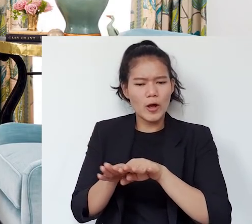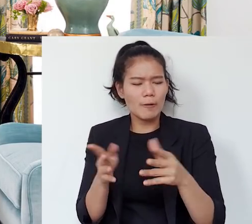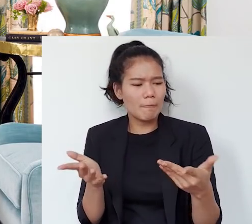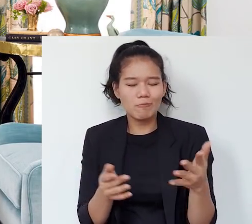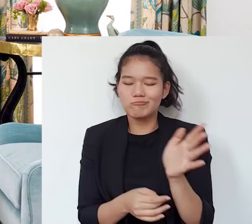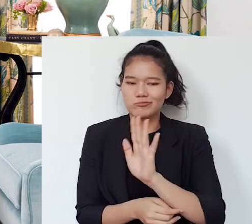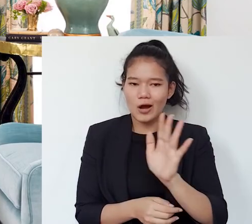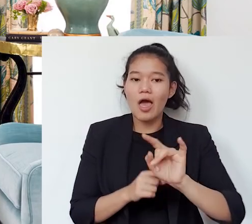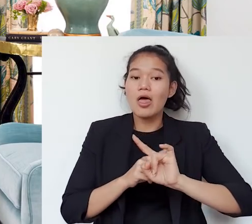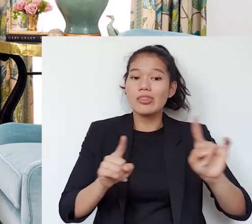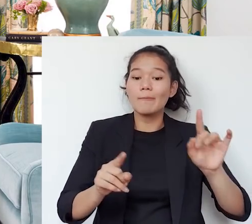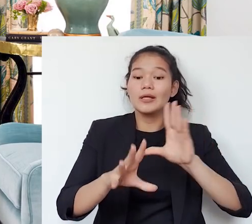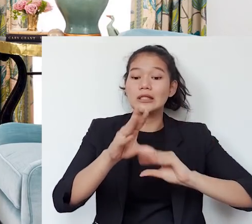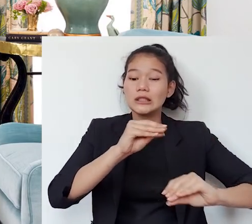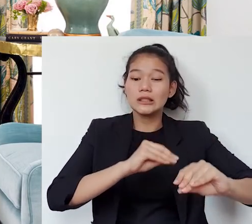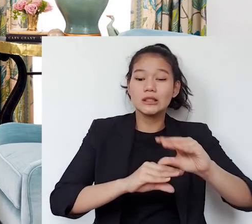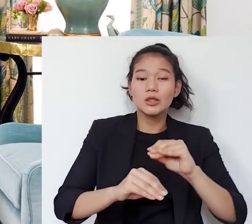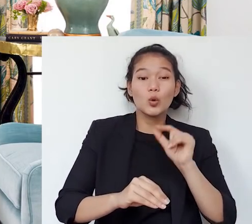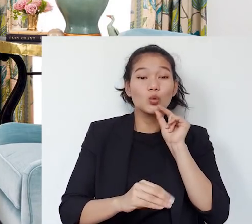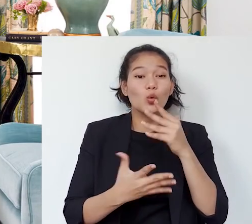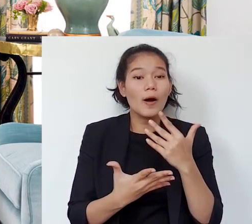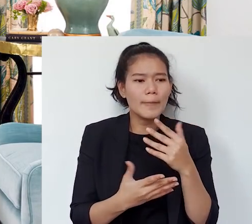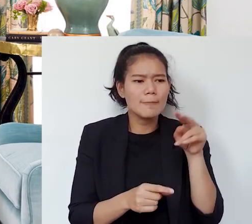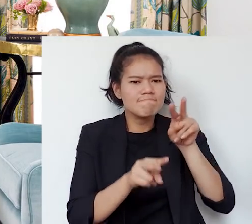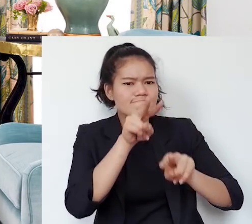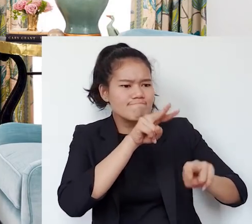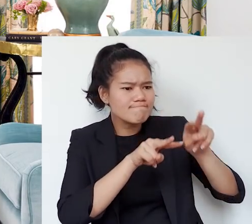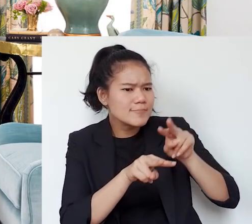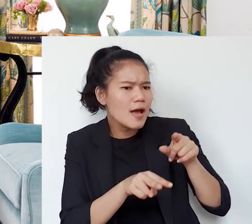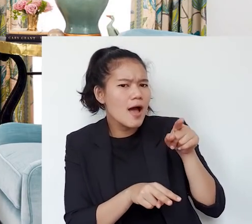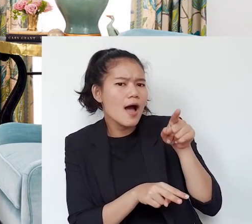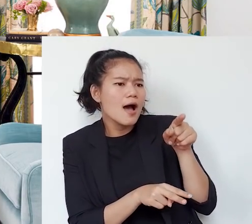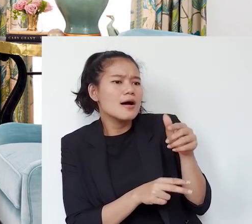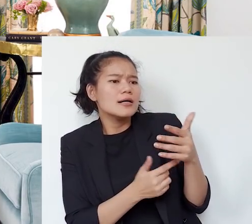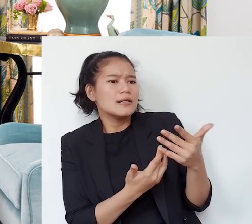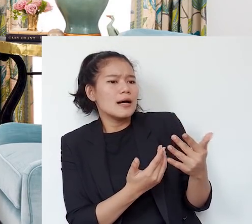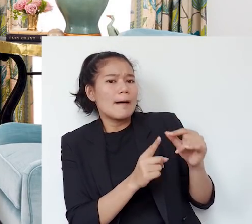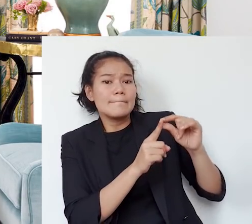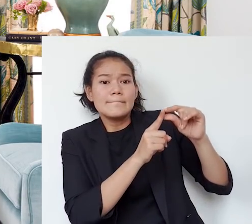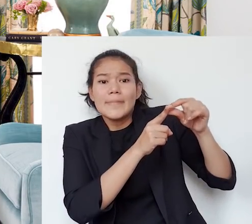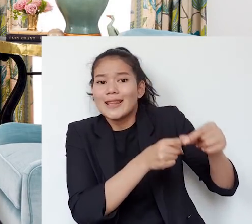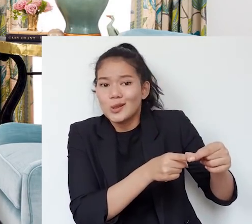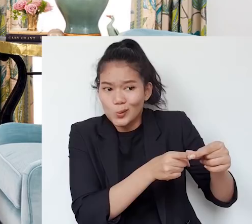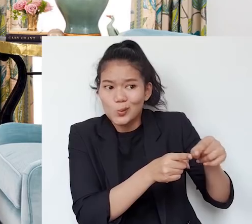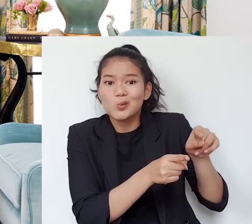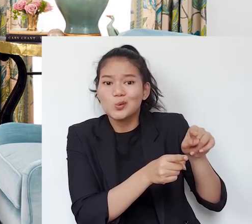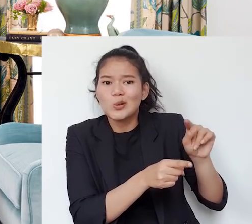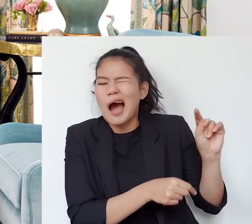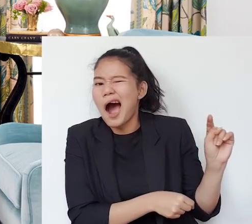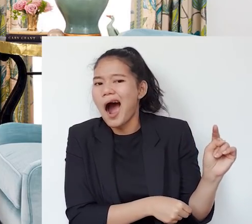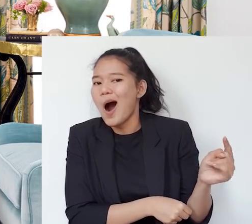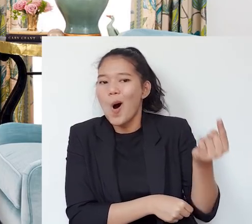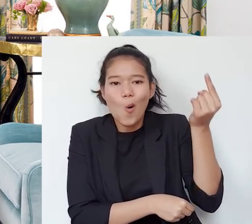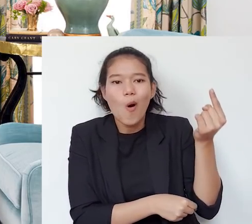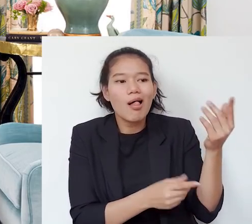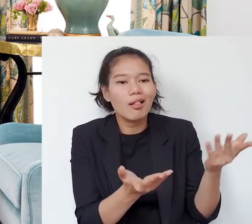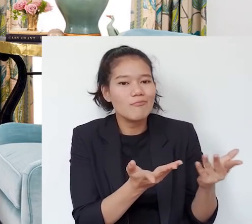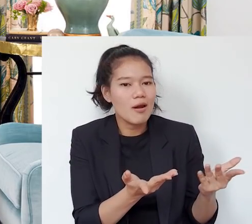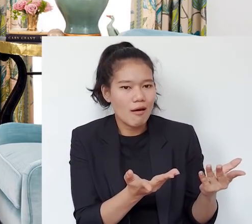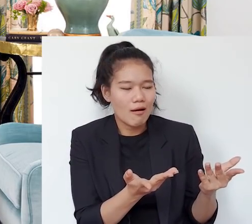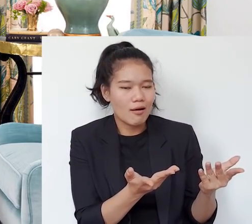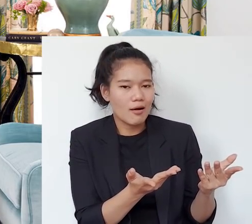Tetapi sidang ini dilakukan untuk mencari tahu di mana titik berangkat Petrus